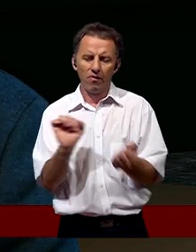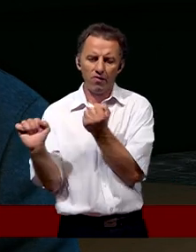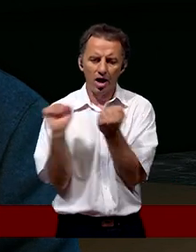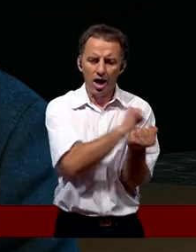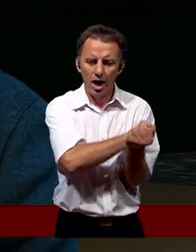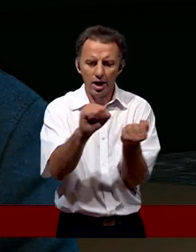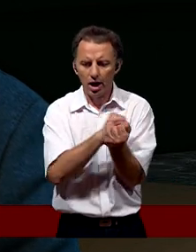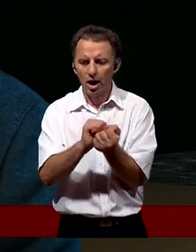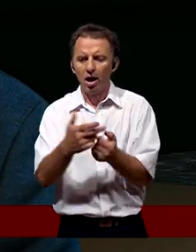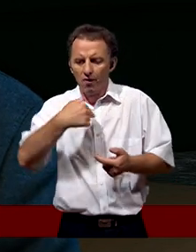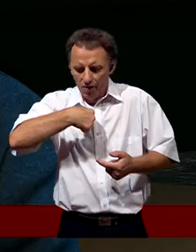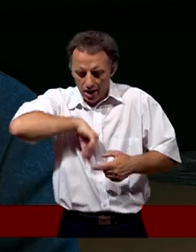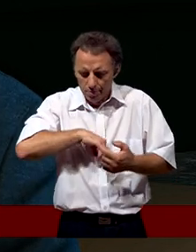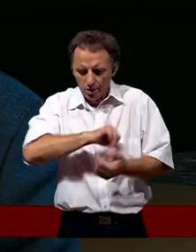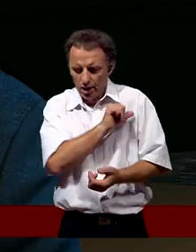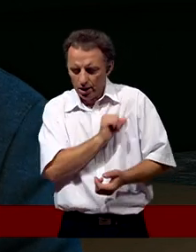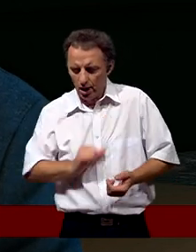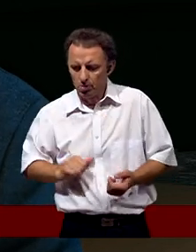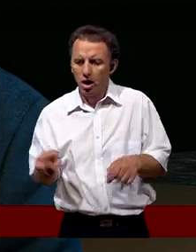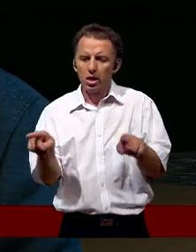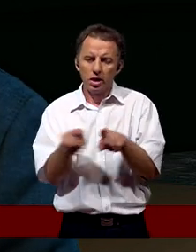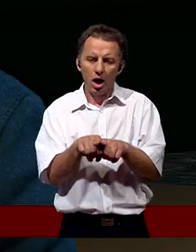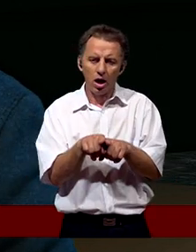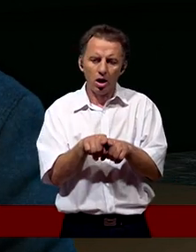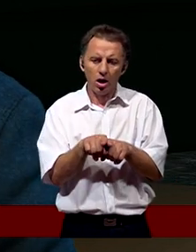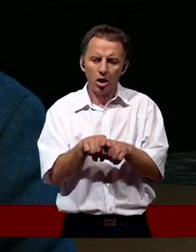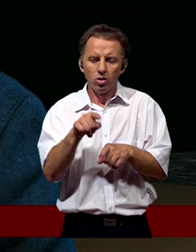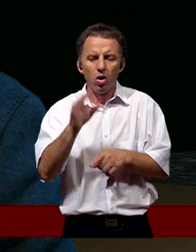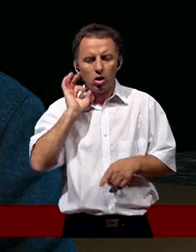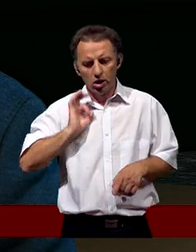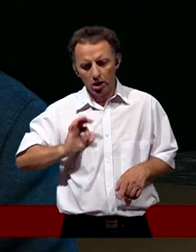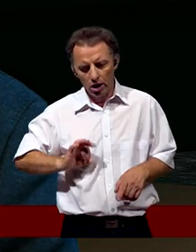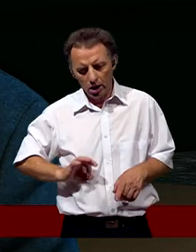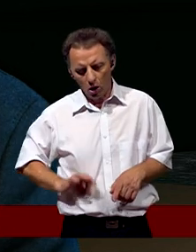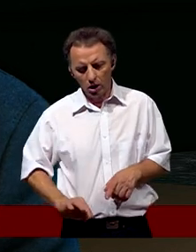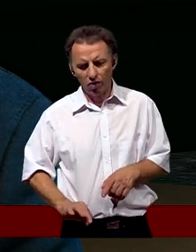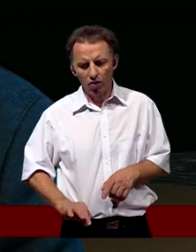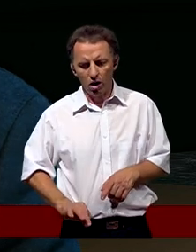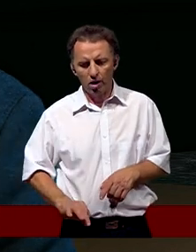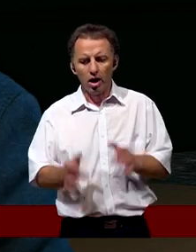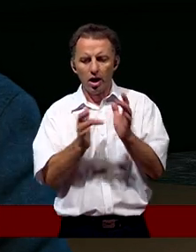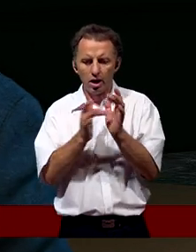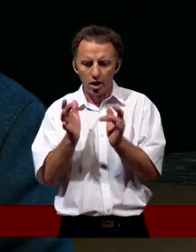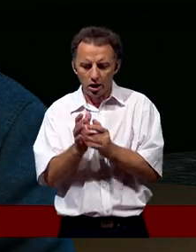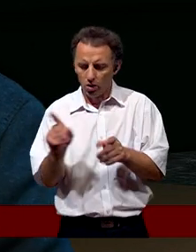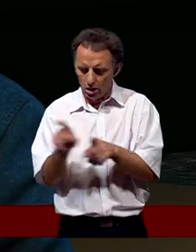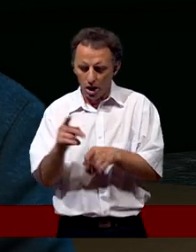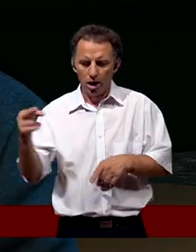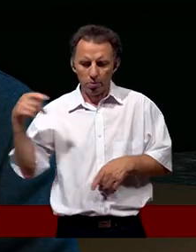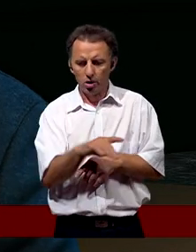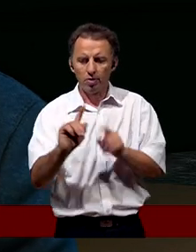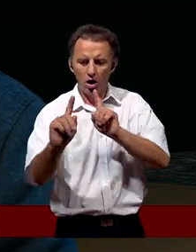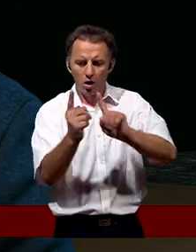taka walka duchowa we mnie samym? Właśnie. Czy też to synostwo, bo Chrystus też